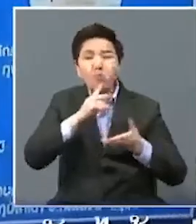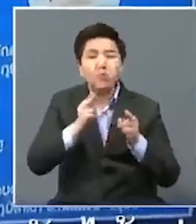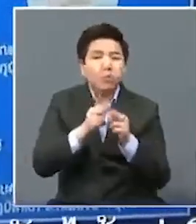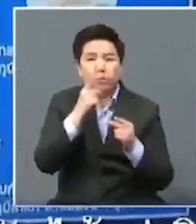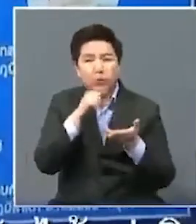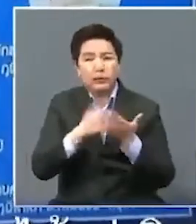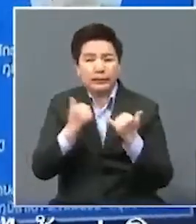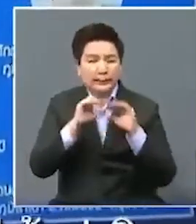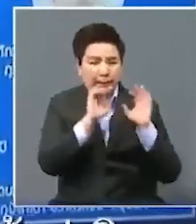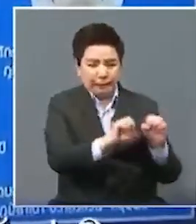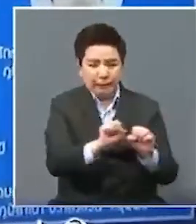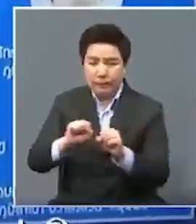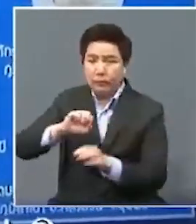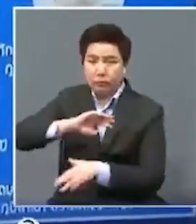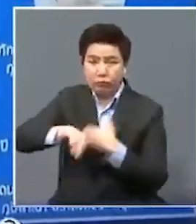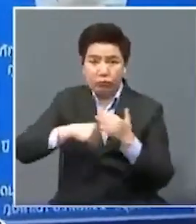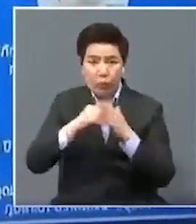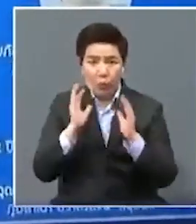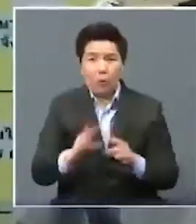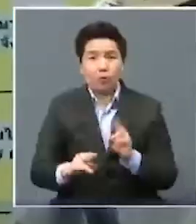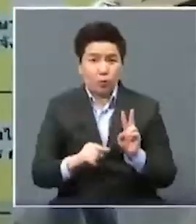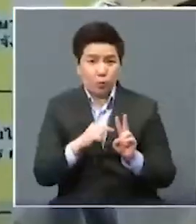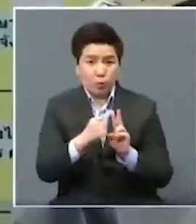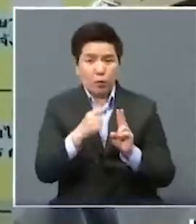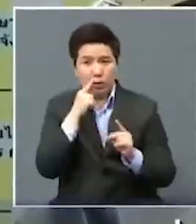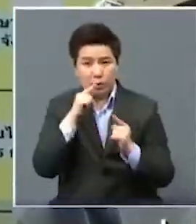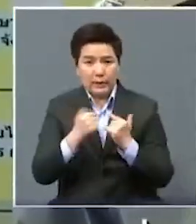ได้ติดตามจับกลุ่มตัวมาดำเนินคดีได้แล้ว2ราย